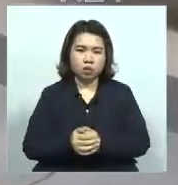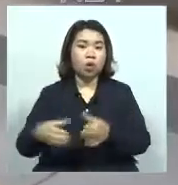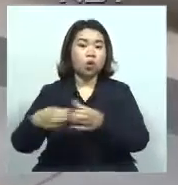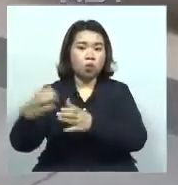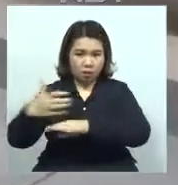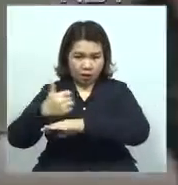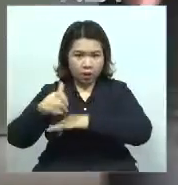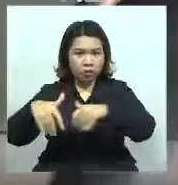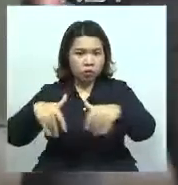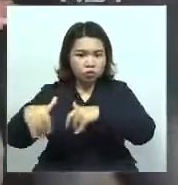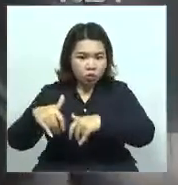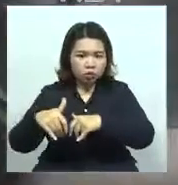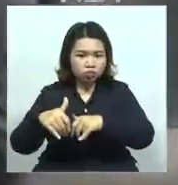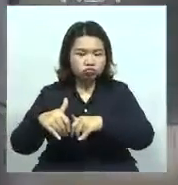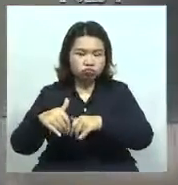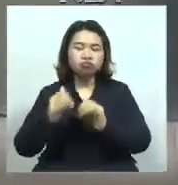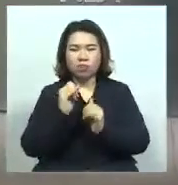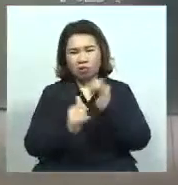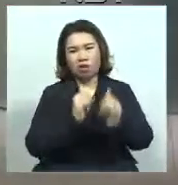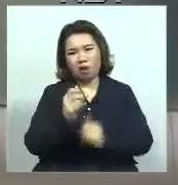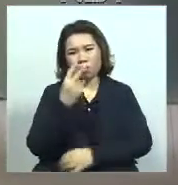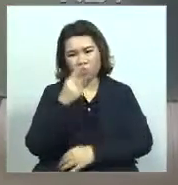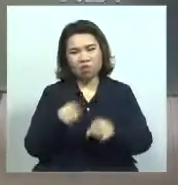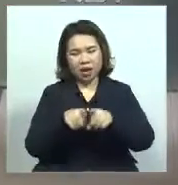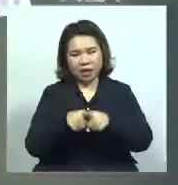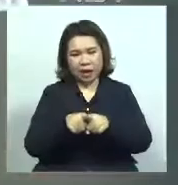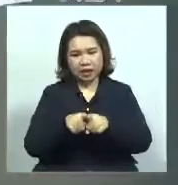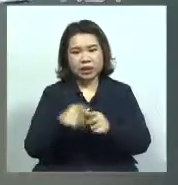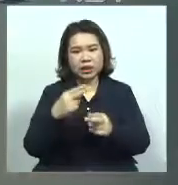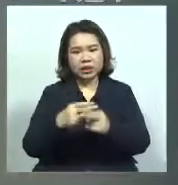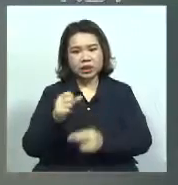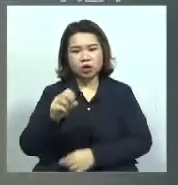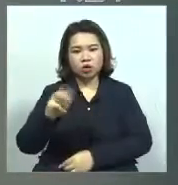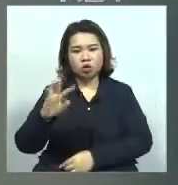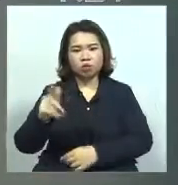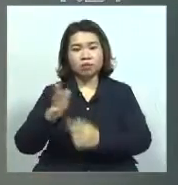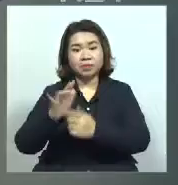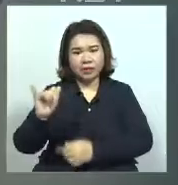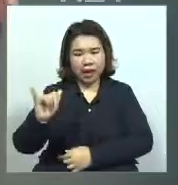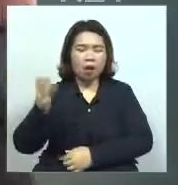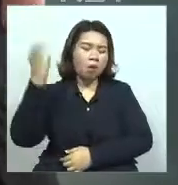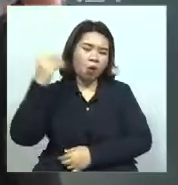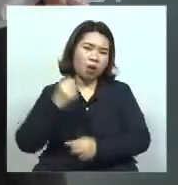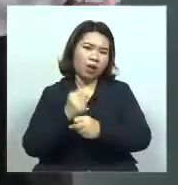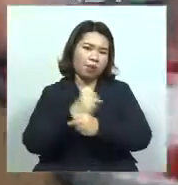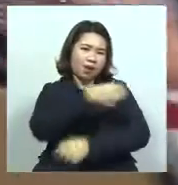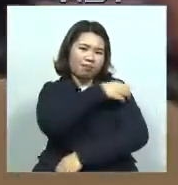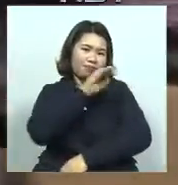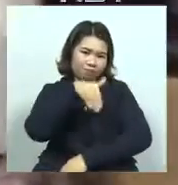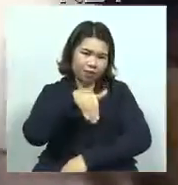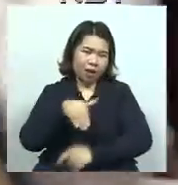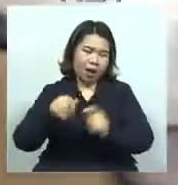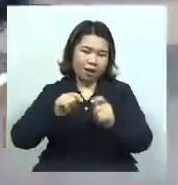การเมืองท้องถิ่นค่ะที่มากันหลายคนหลังจากที่นายสมชายคุณปลื้มหรือว่ากำนันป้ออดีตนายกเทศมนตรีเทศบา